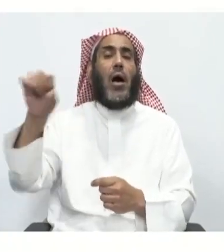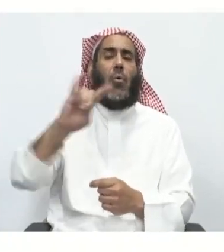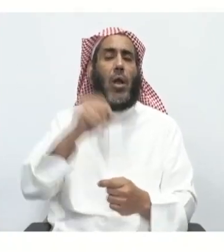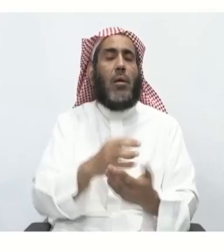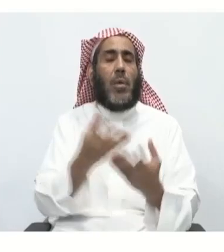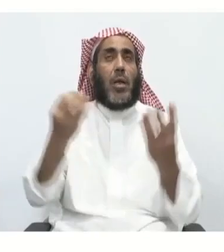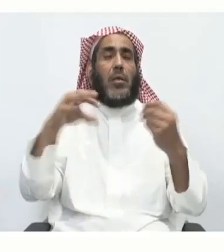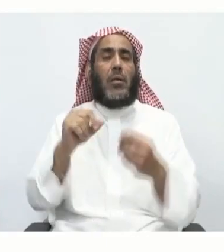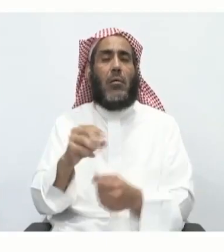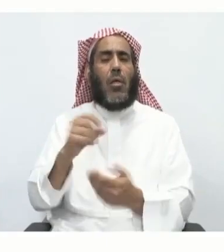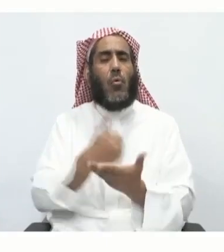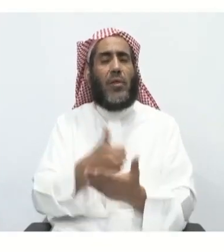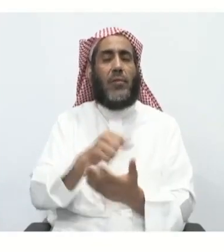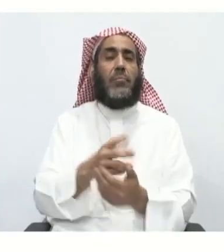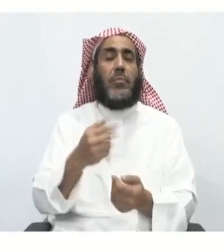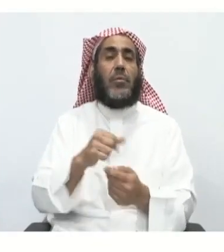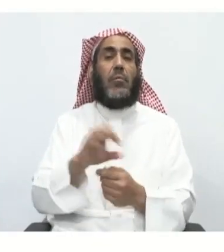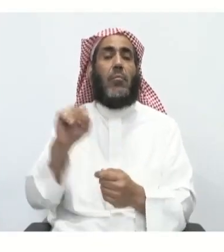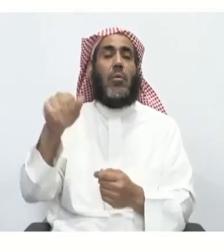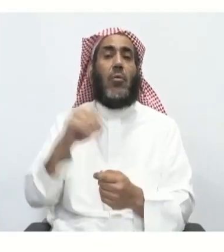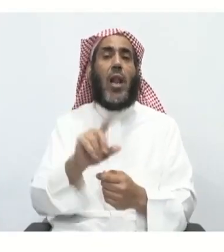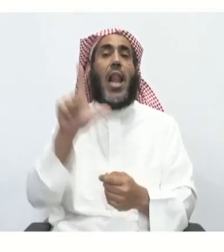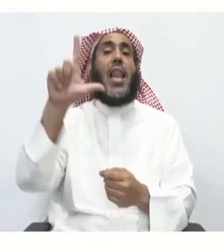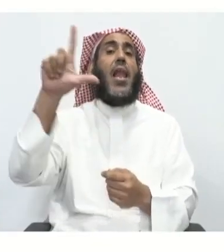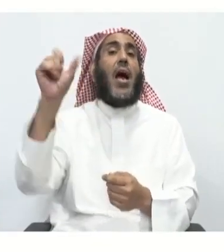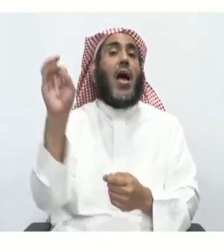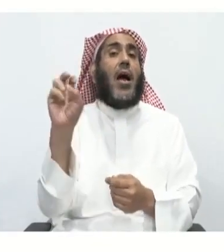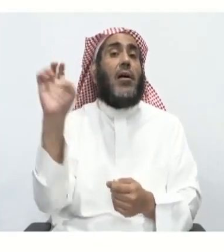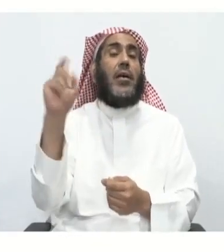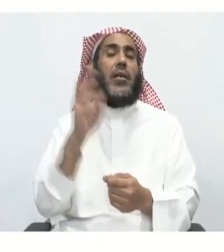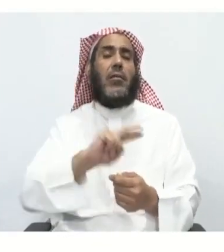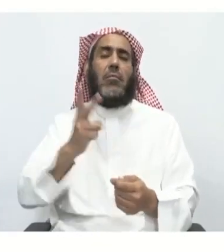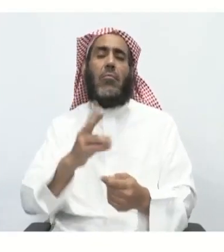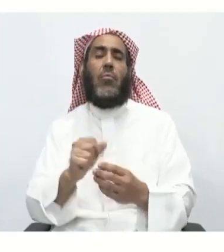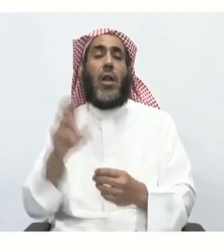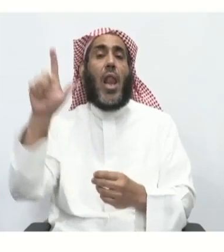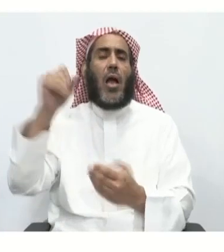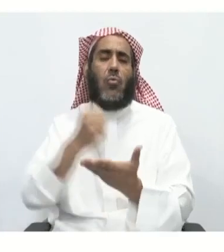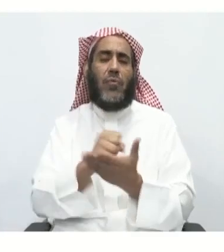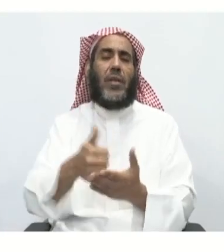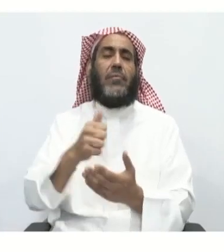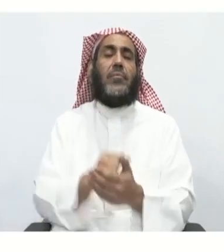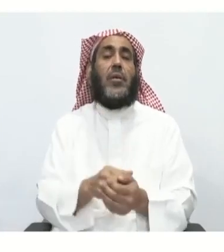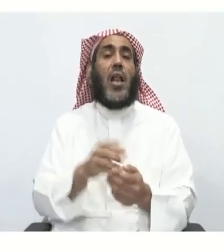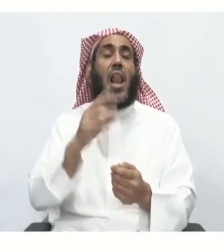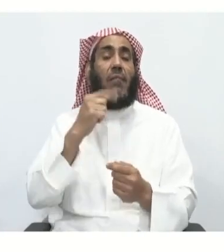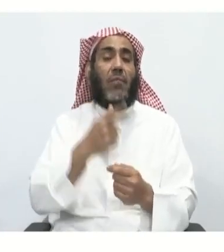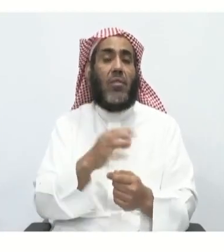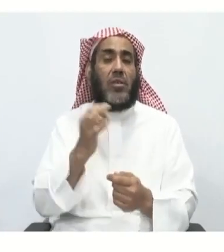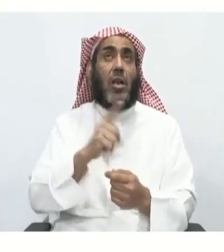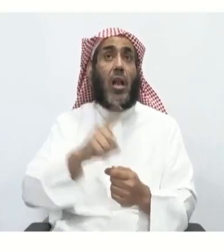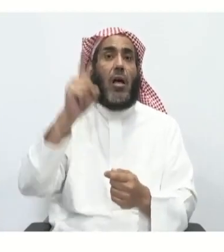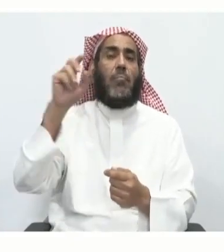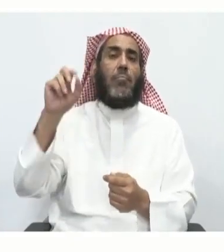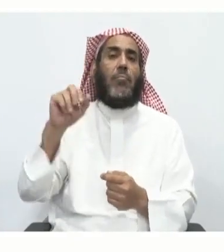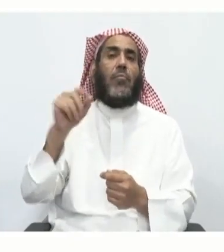عطاء ربك وما كان عطاء ربك محظورا ولكن ولكن عذاب الله شديد ايضا لفظ الجلاله في الله